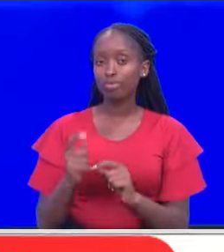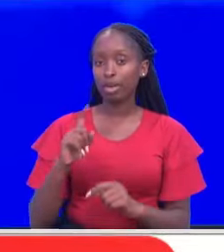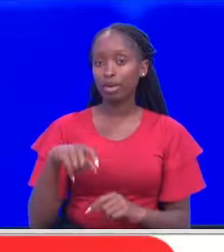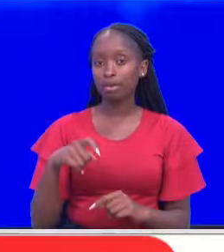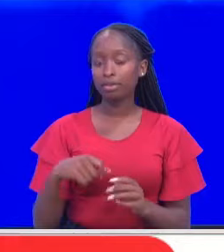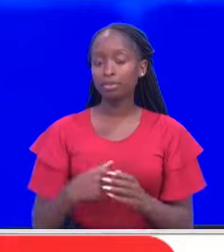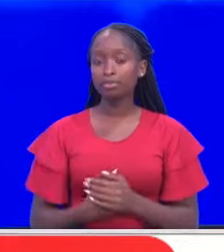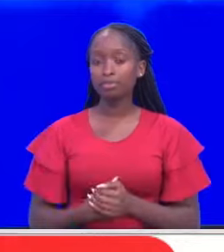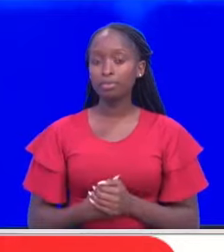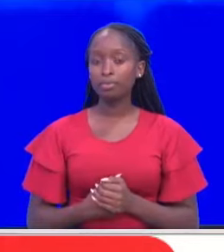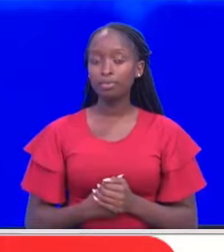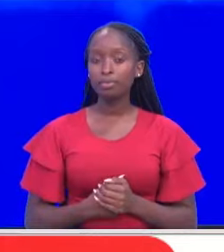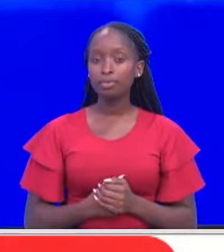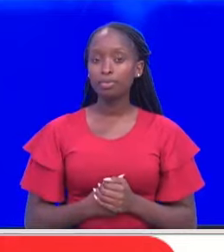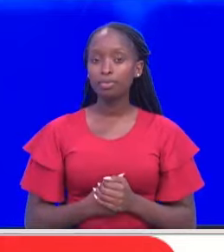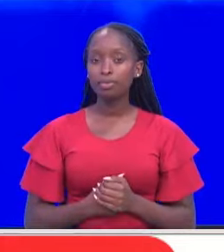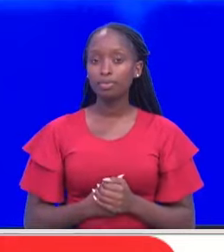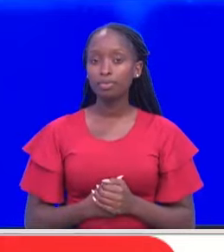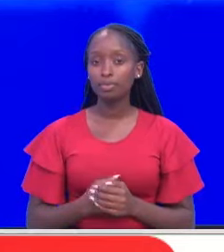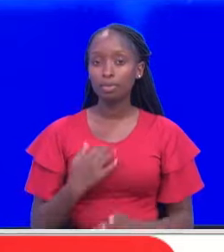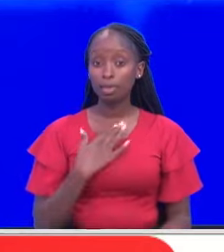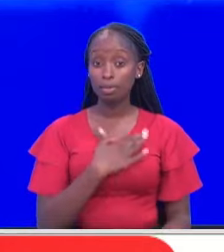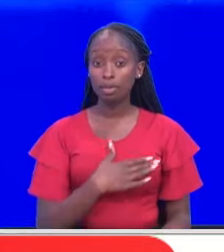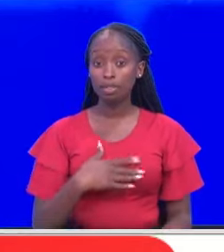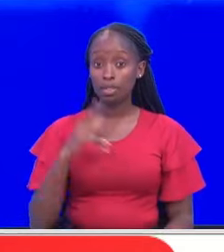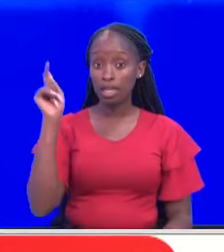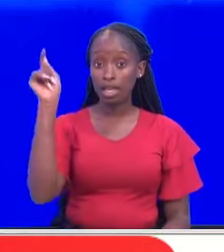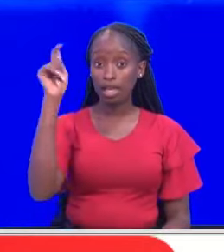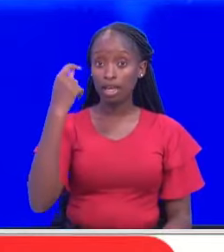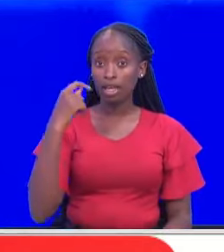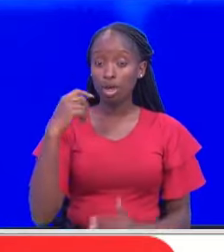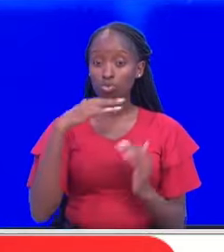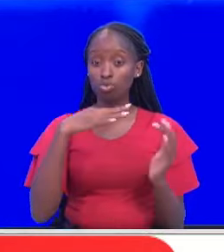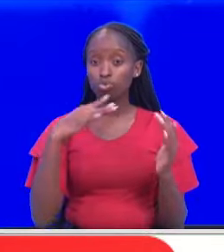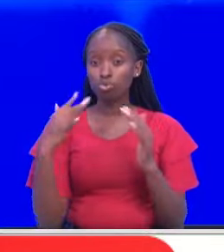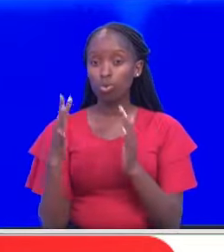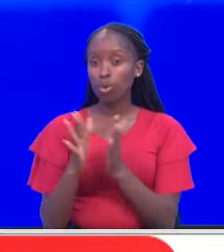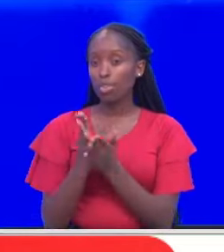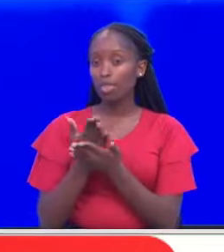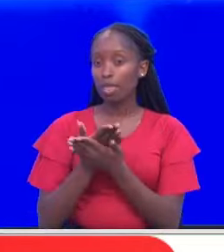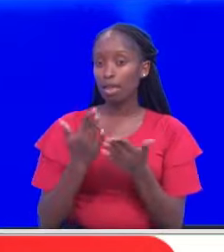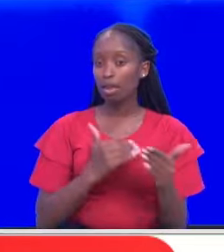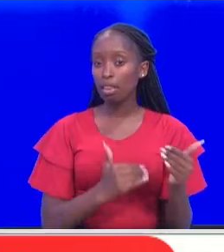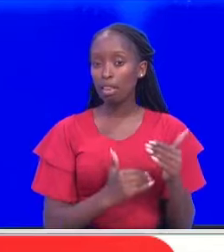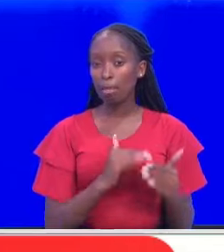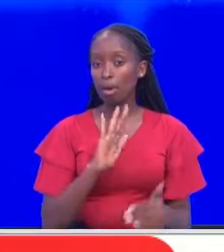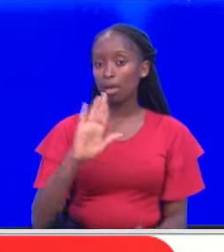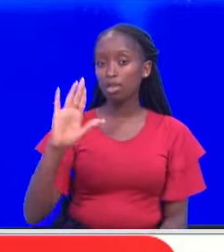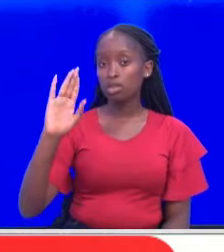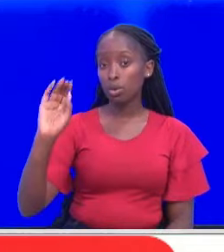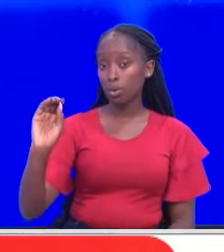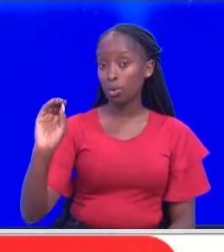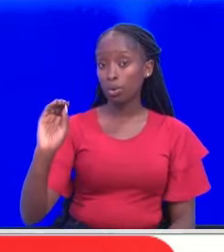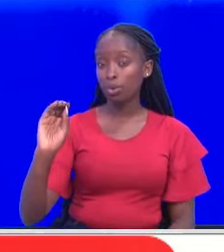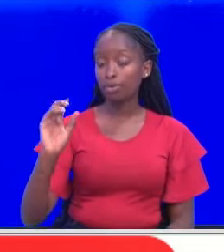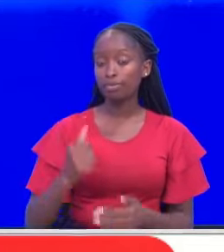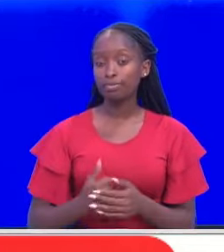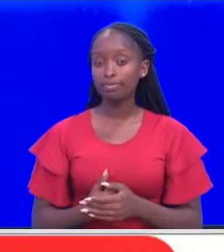Tafadhali, Kenya is not at war with any of its neighbors.